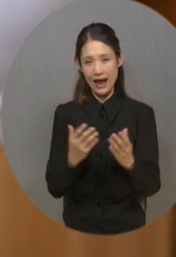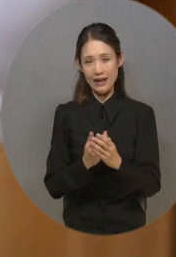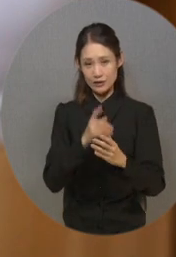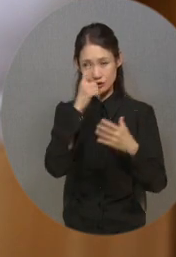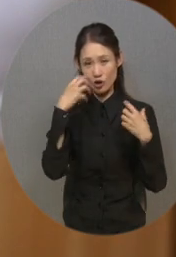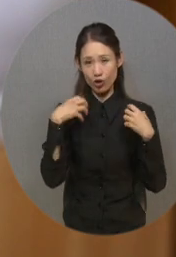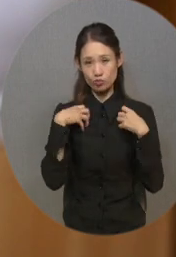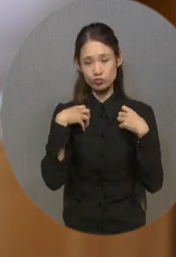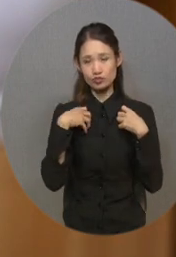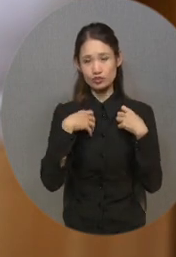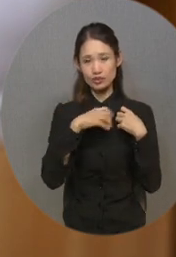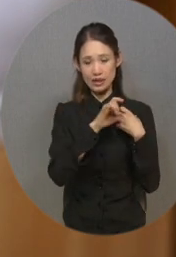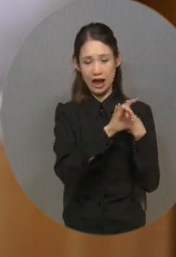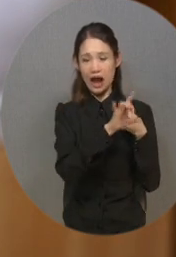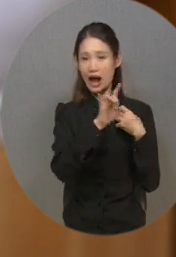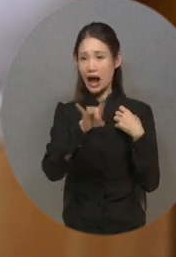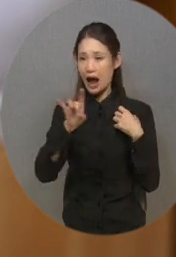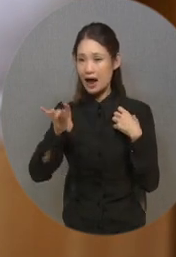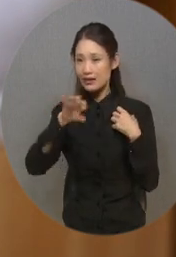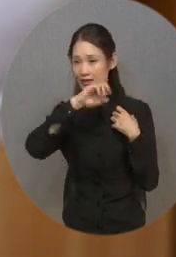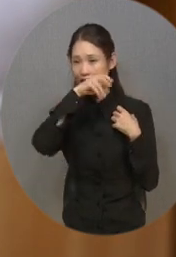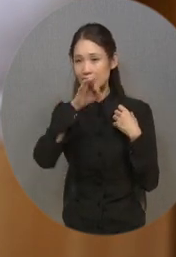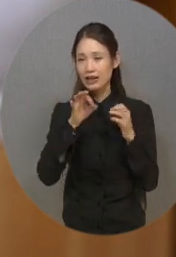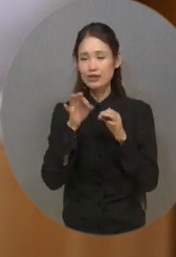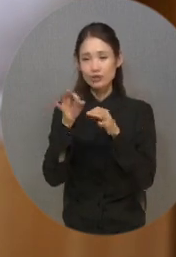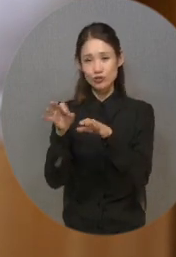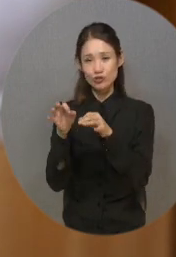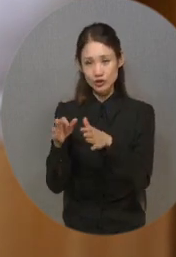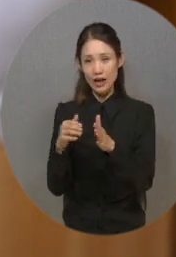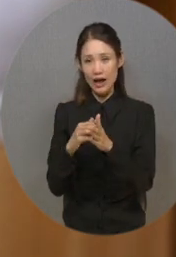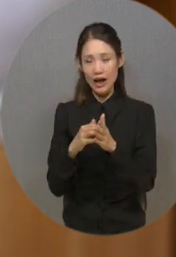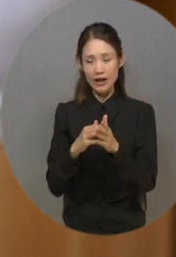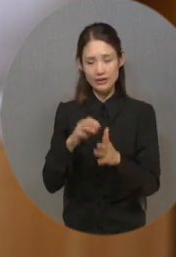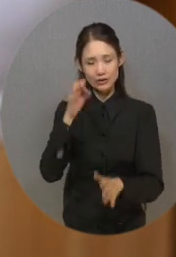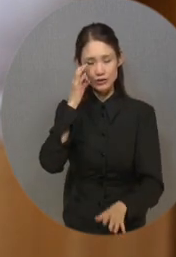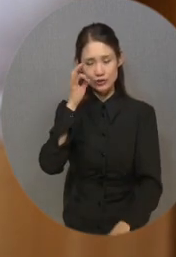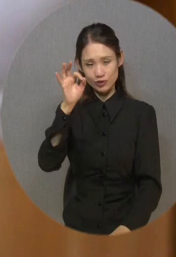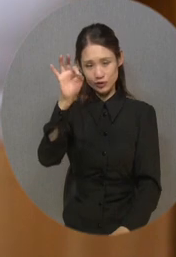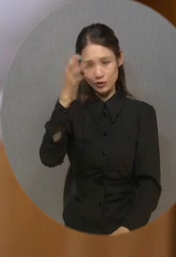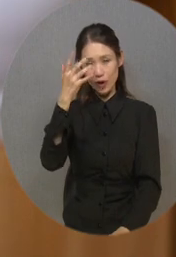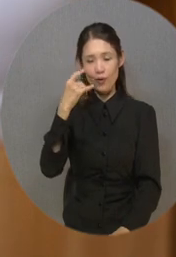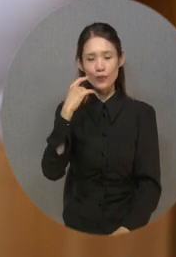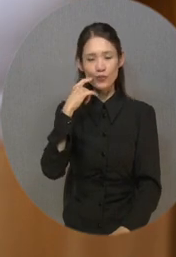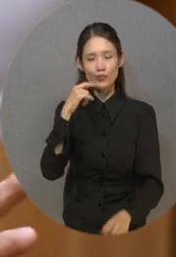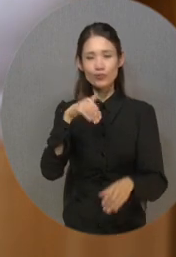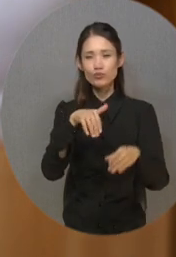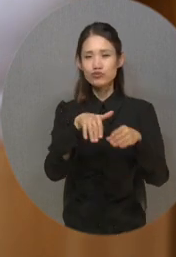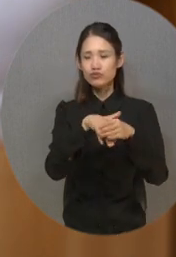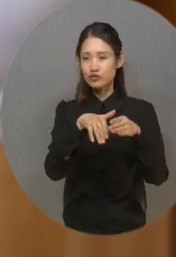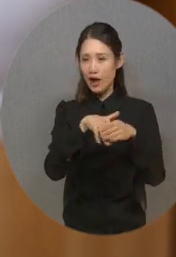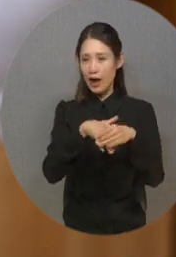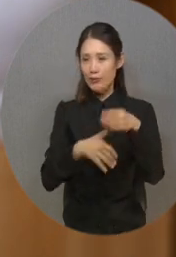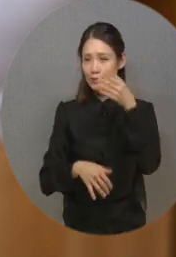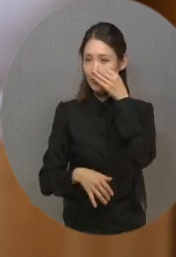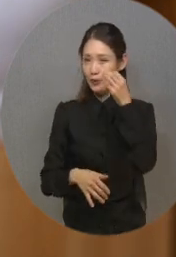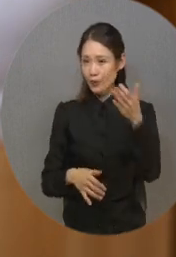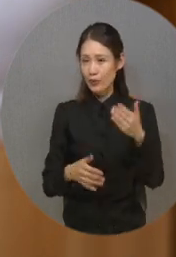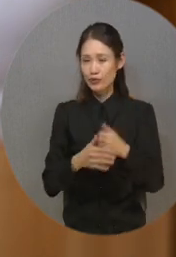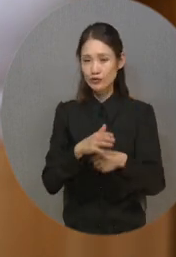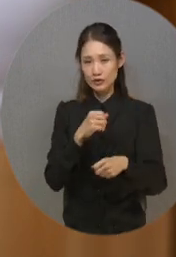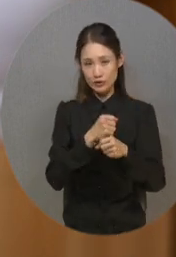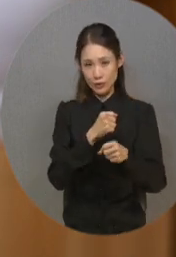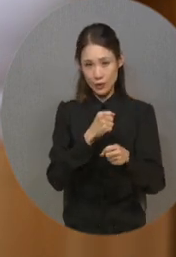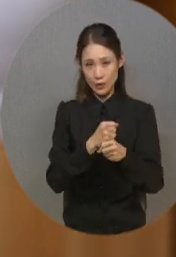정부에 자기들 예산을 들여서 자신들의 최첨단 기술과 문화를 보여주는 거예요. 아~ 그러니까 우리는 부지 조성을 하고